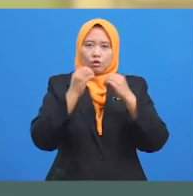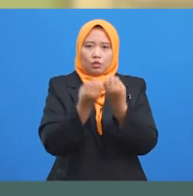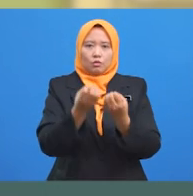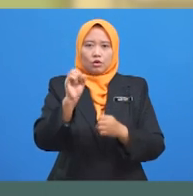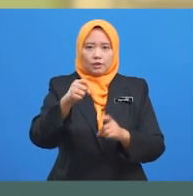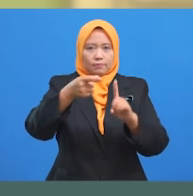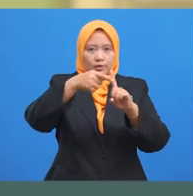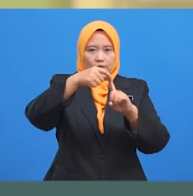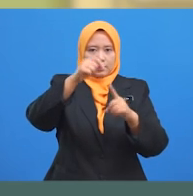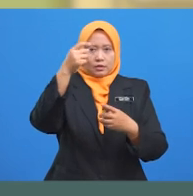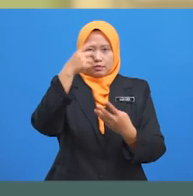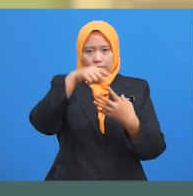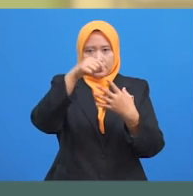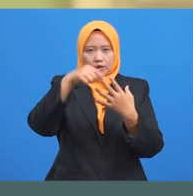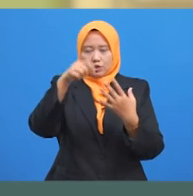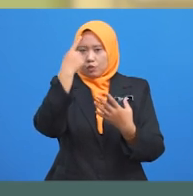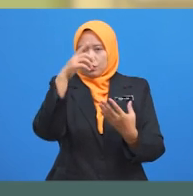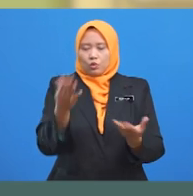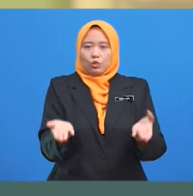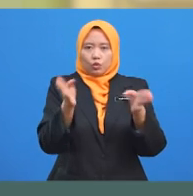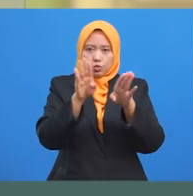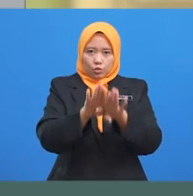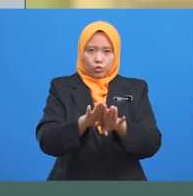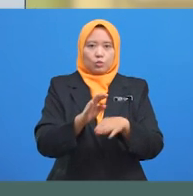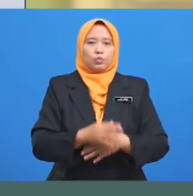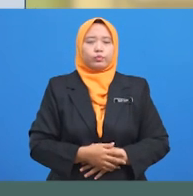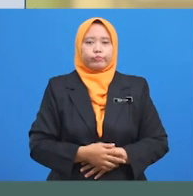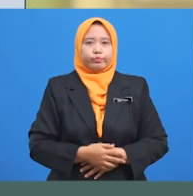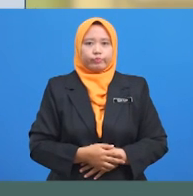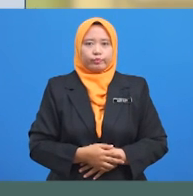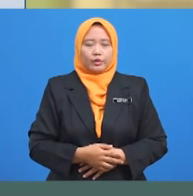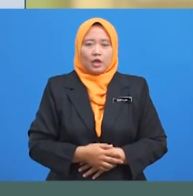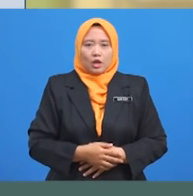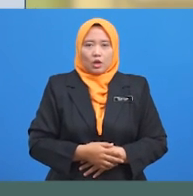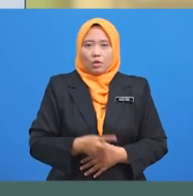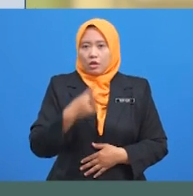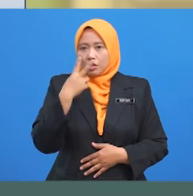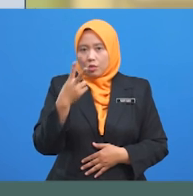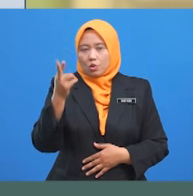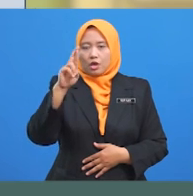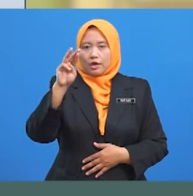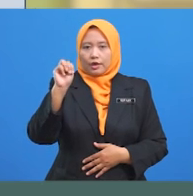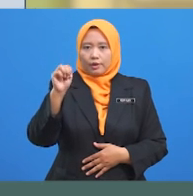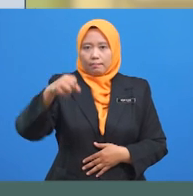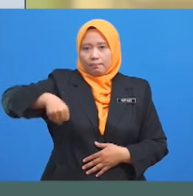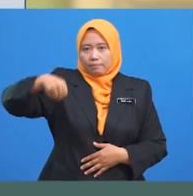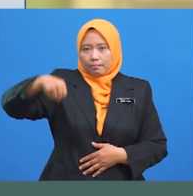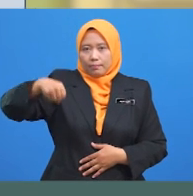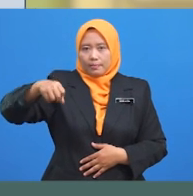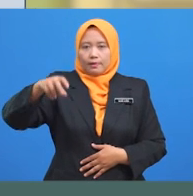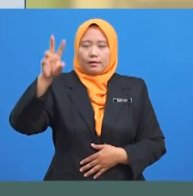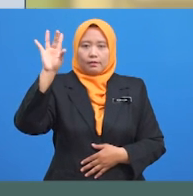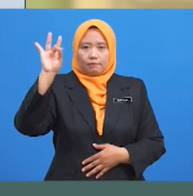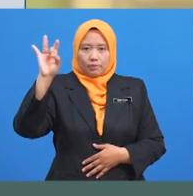Murid-murid, sila lihat paparan skrin sebelah kanan. Harga seunit beg ialah RM80 dan kuantiti jualan